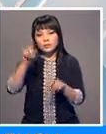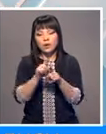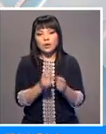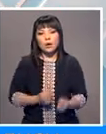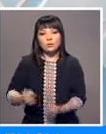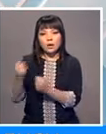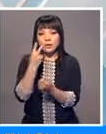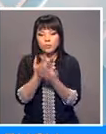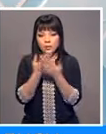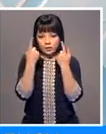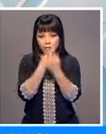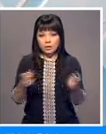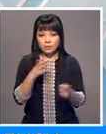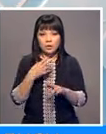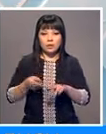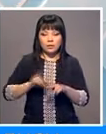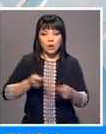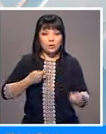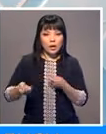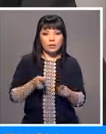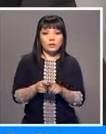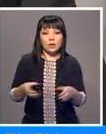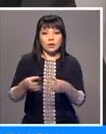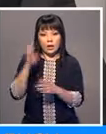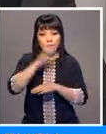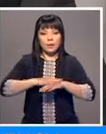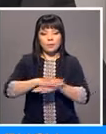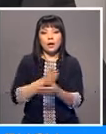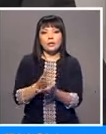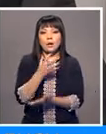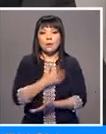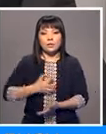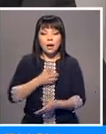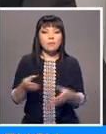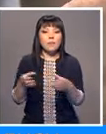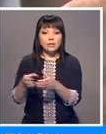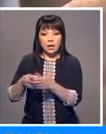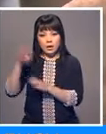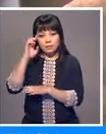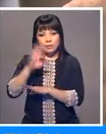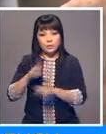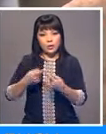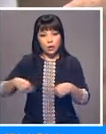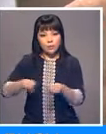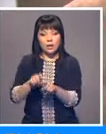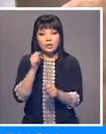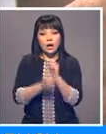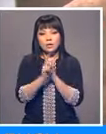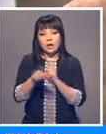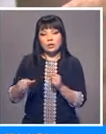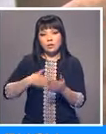көрсетіндерін жеткізді. Қозғалыс жетекшілерінің айтуынша, мемлекеттік маңызды саяси науқанға тек партиялар мен мемлекеттік ұйымдар ғана емес, әр